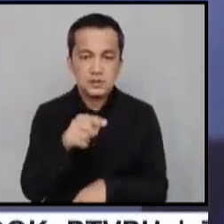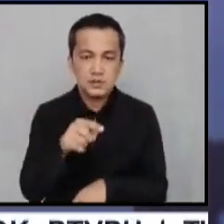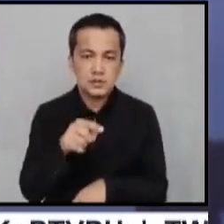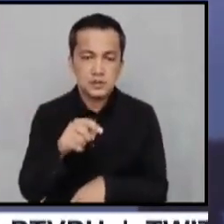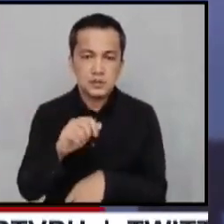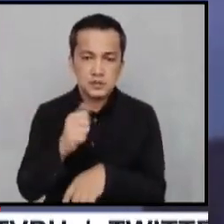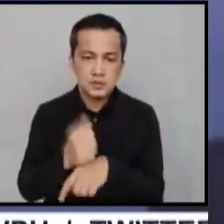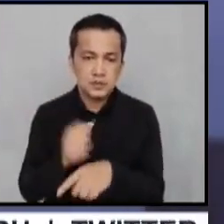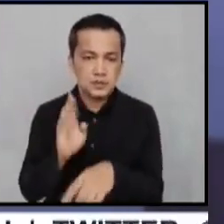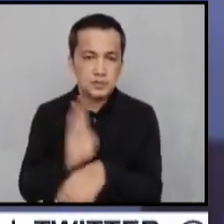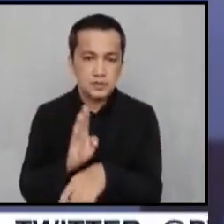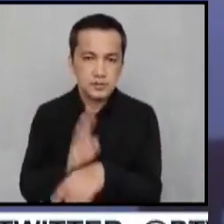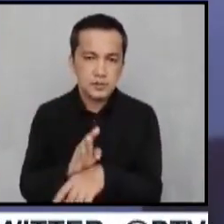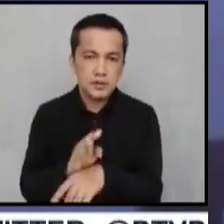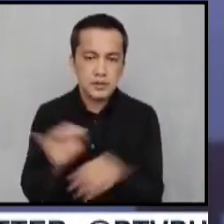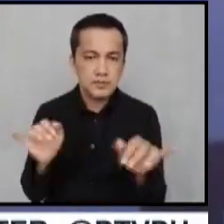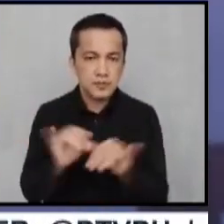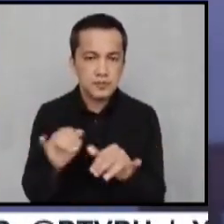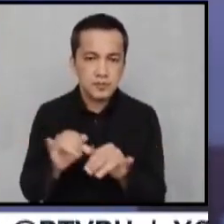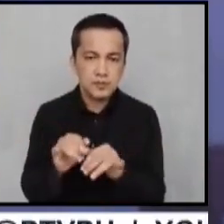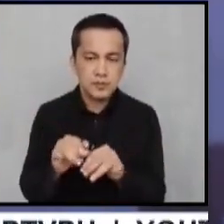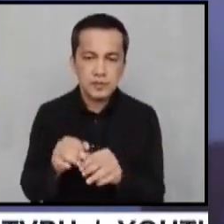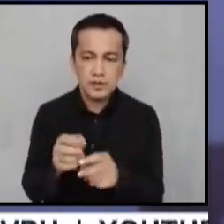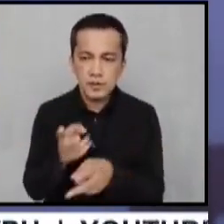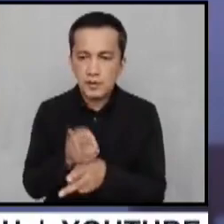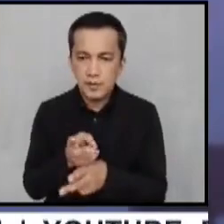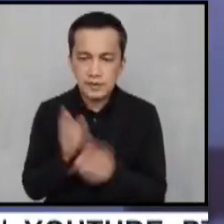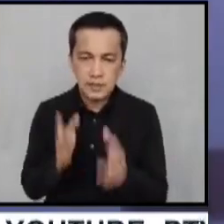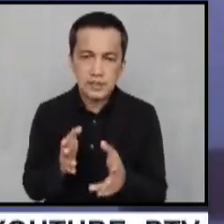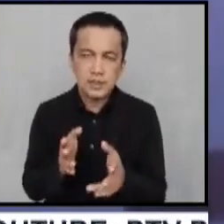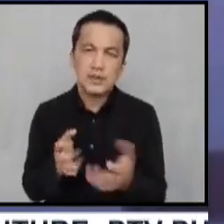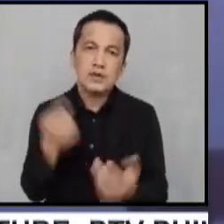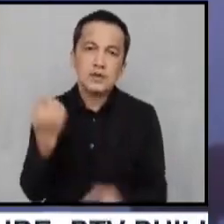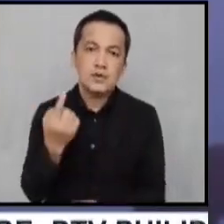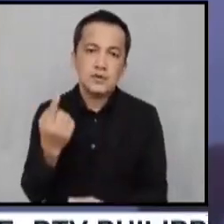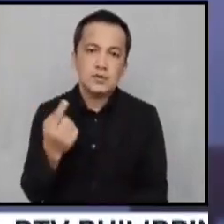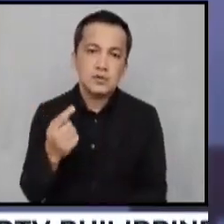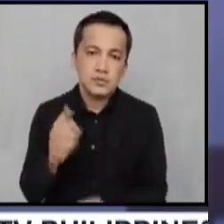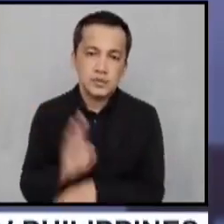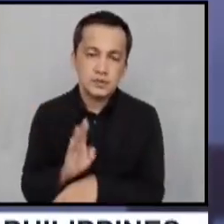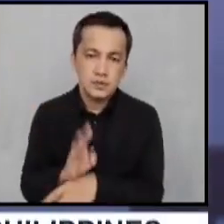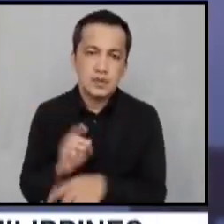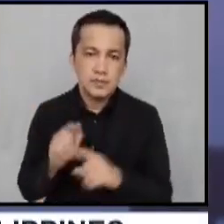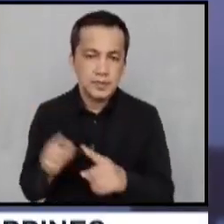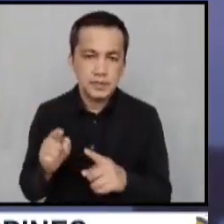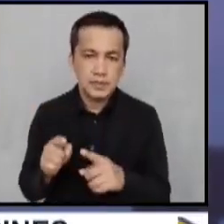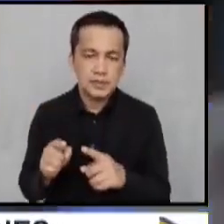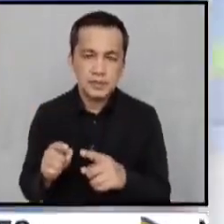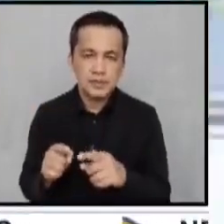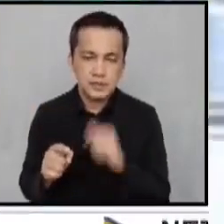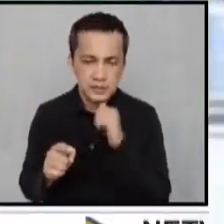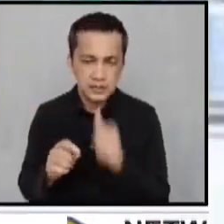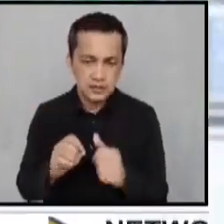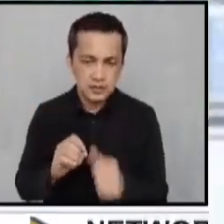business, ay para mga supervisors lang sila dito, caretaker lang sila ng business dito, pero hindi sila ang actual boss.